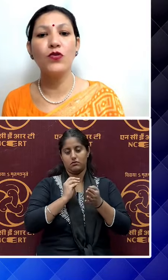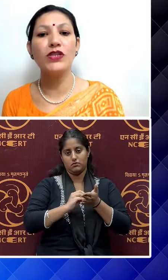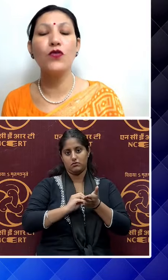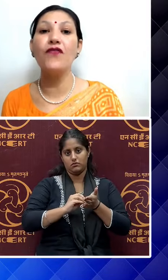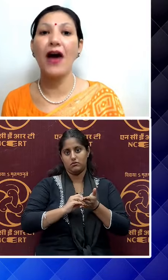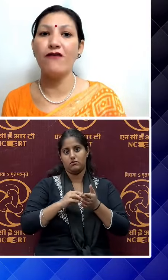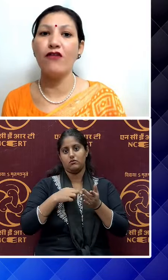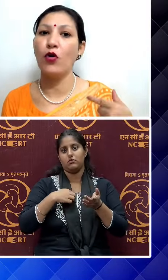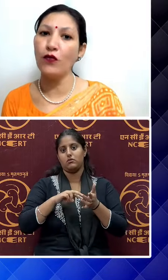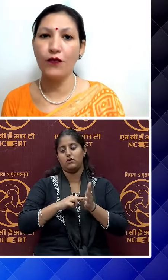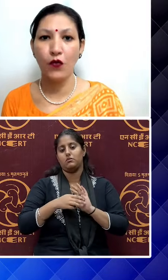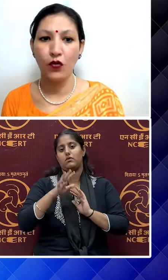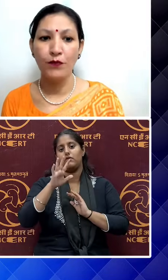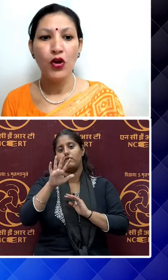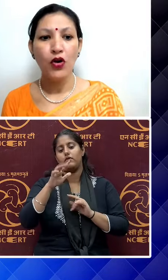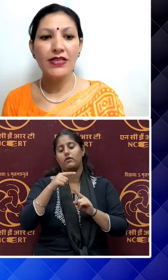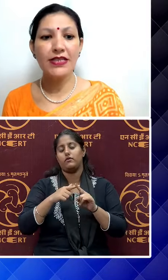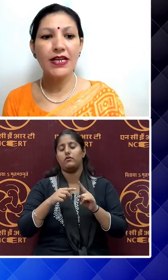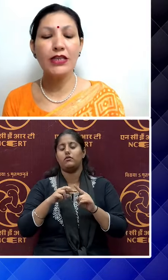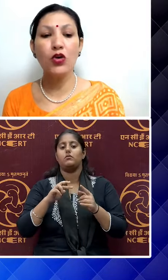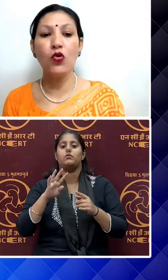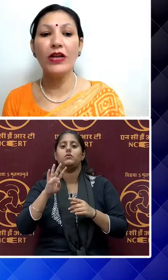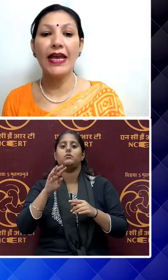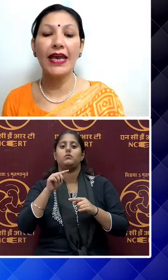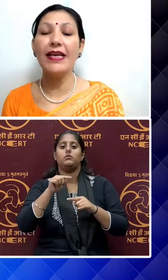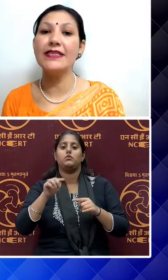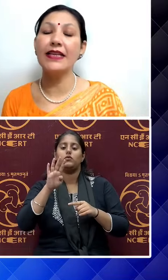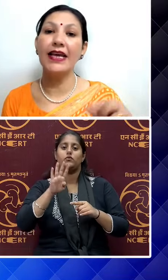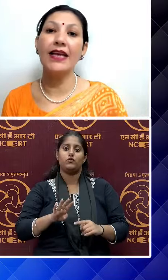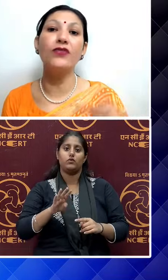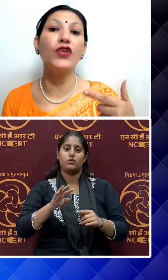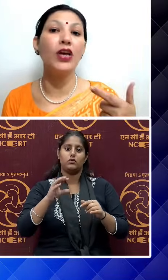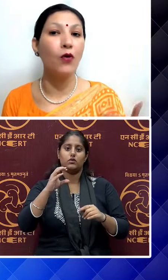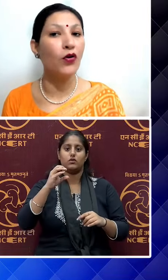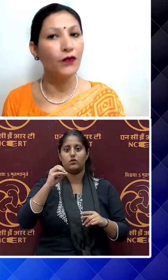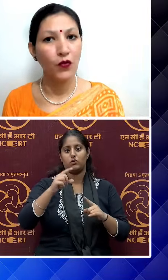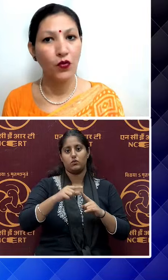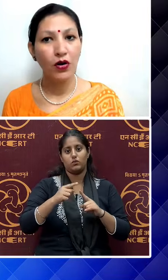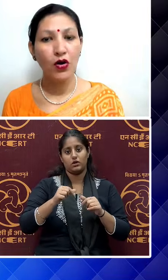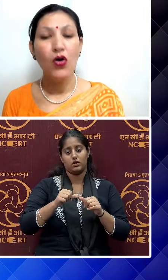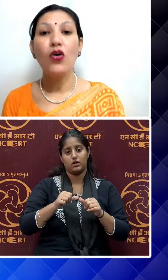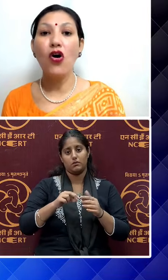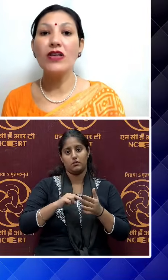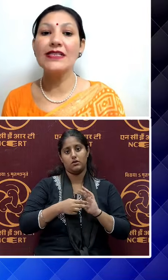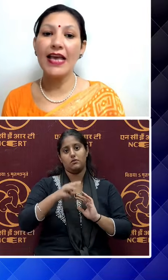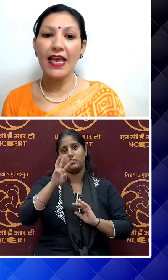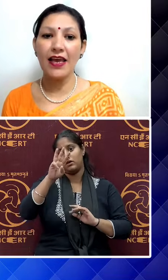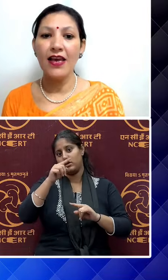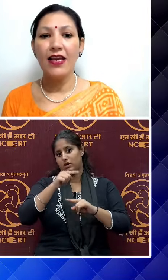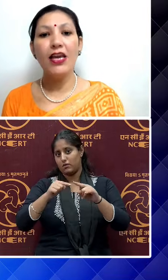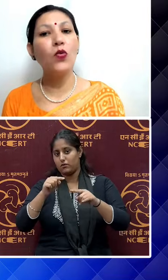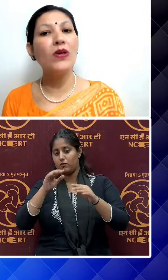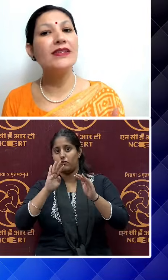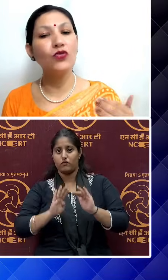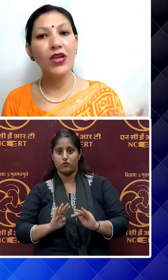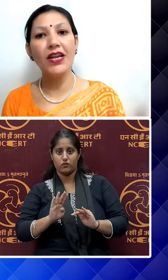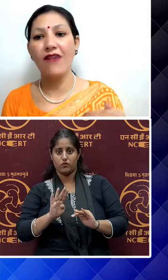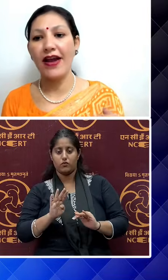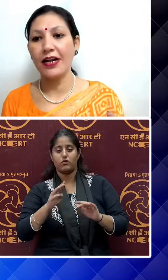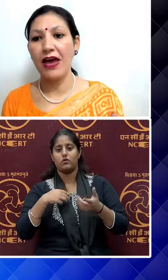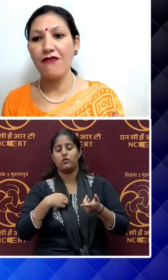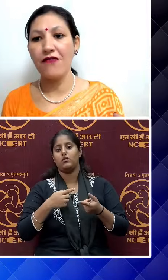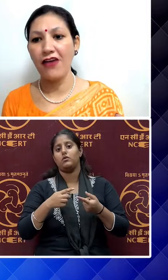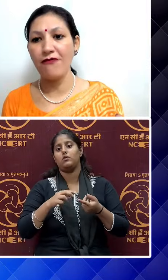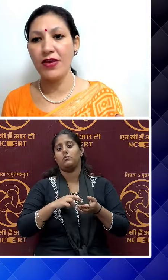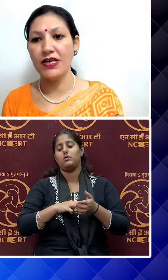is equals to 5 upon 4. इसी तरह से cot A लिख सकते हैं 3 upon 4. Cos A equals 3